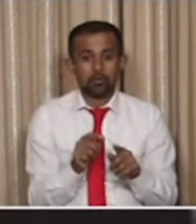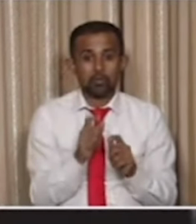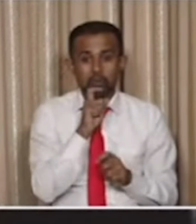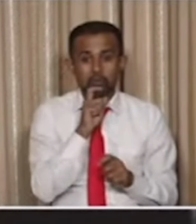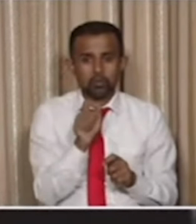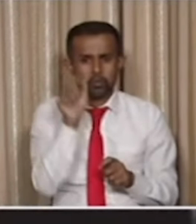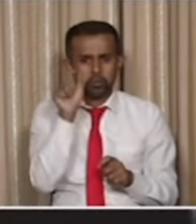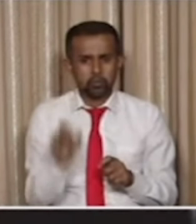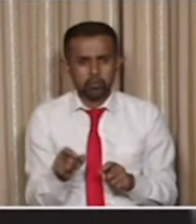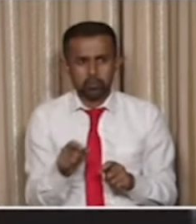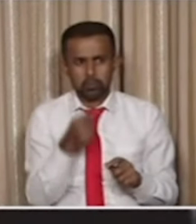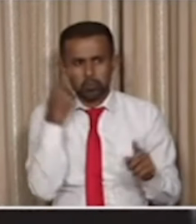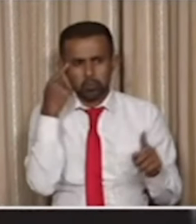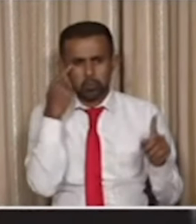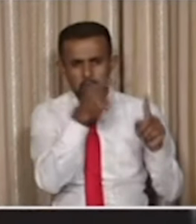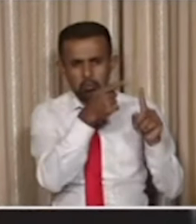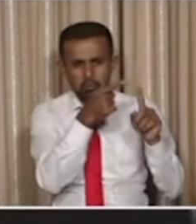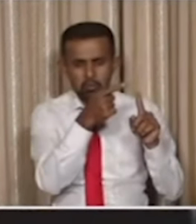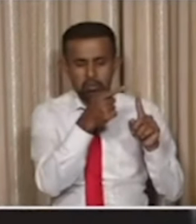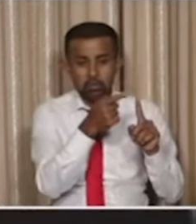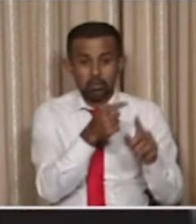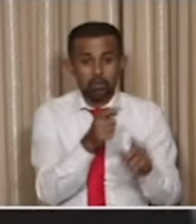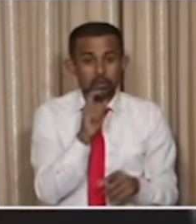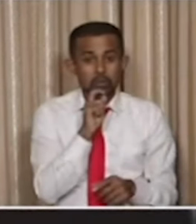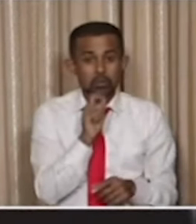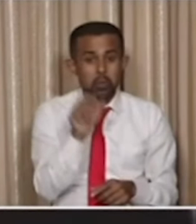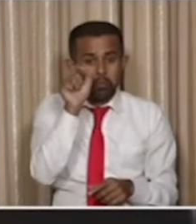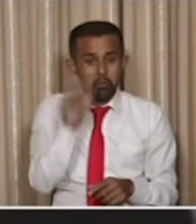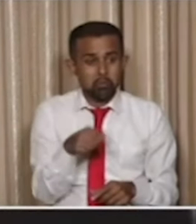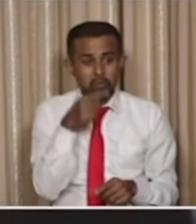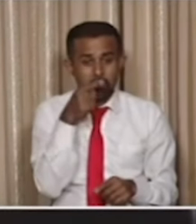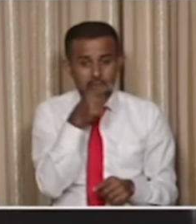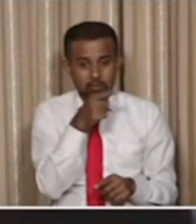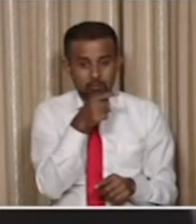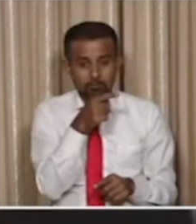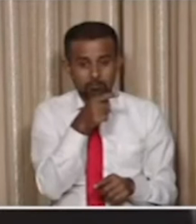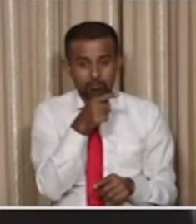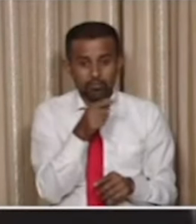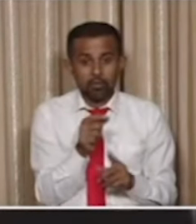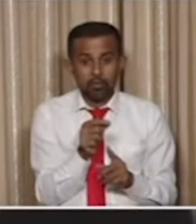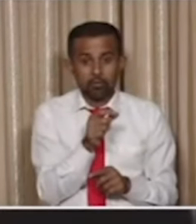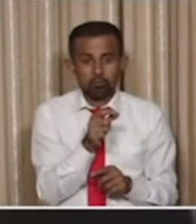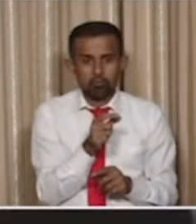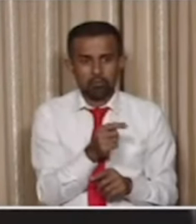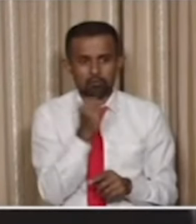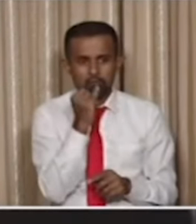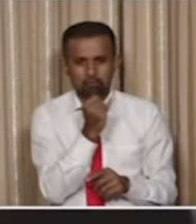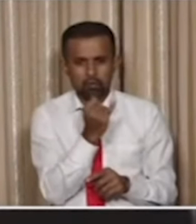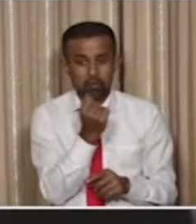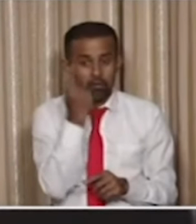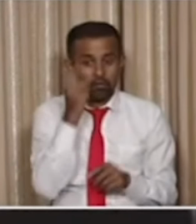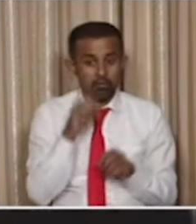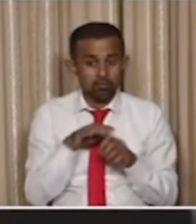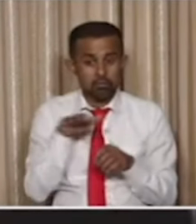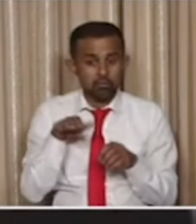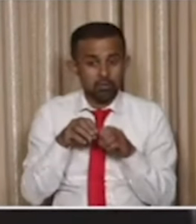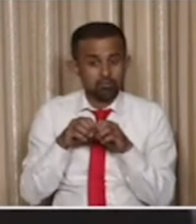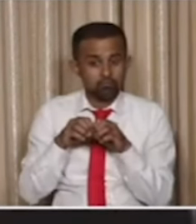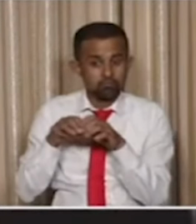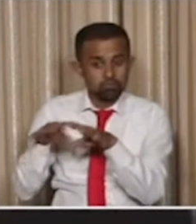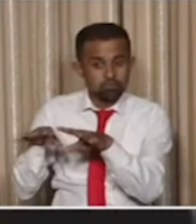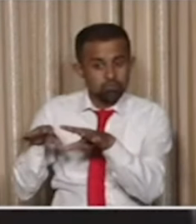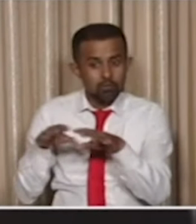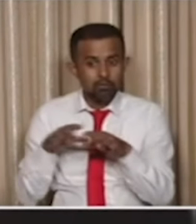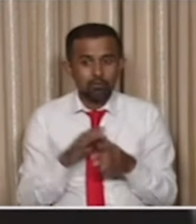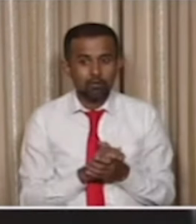විනිශ්චයකාරවරයා ඉලක්ක කරගත්ත මානසික මේවුමක් විනිශ්චයකාරවරයා මේ පුද්ගලයා පිළිබඳ වරදකාරී හැඟීමක් සමාජ මතයේ ඇති